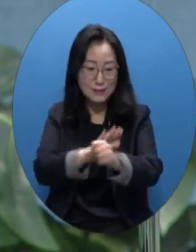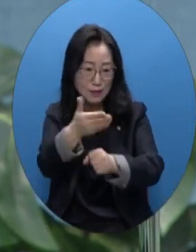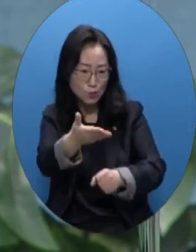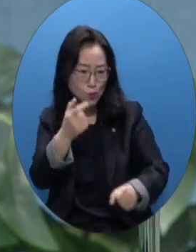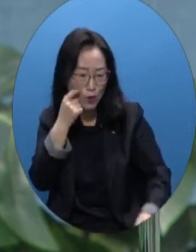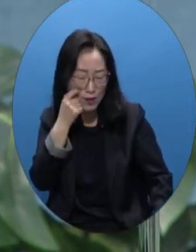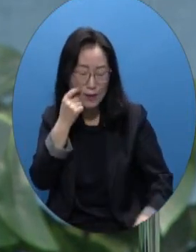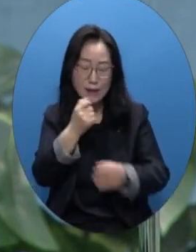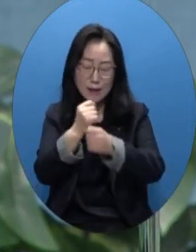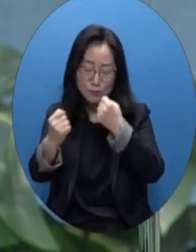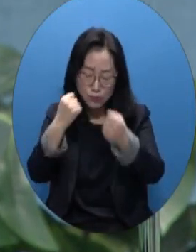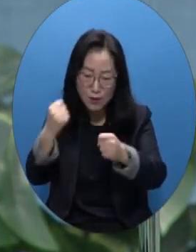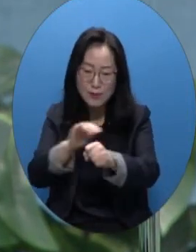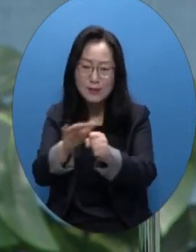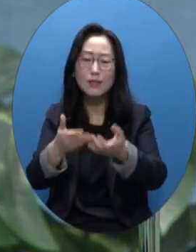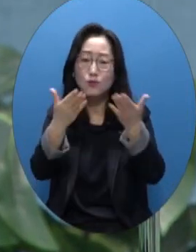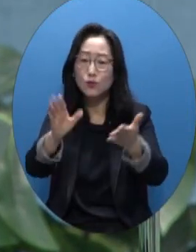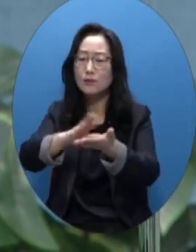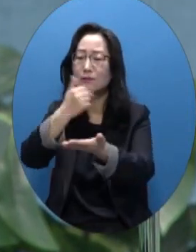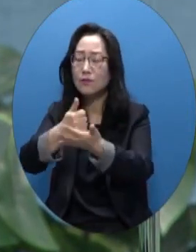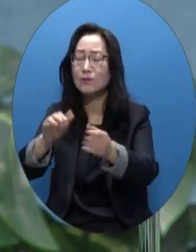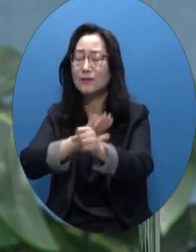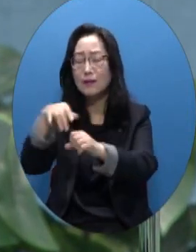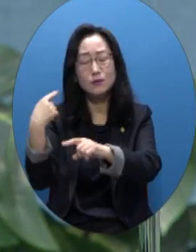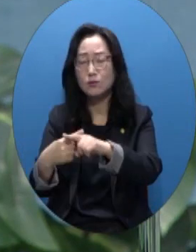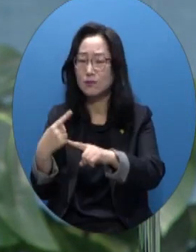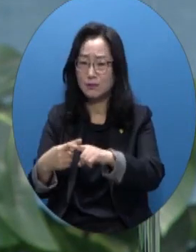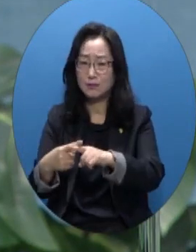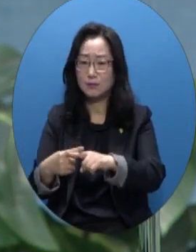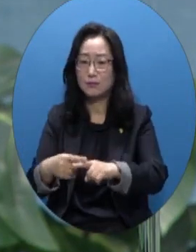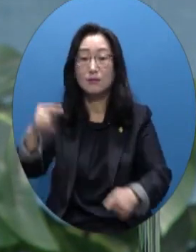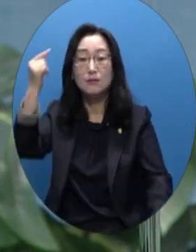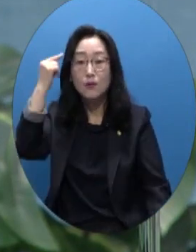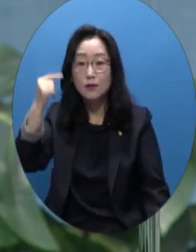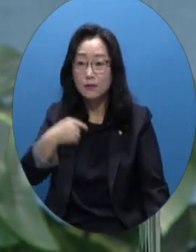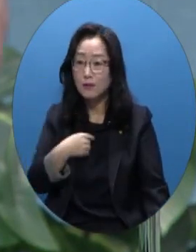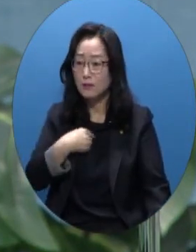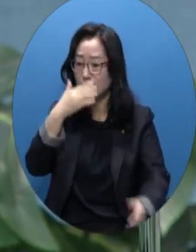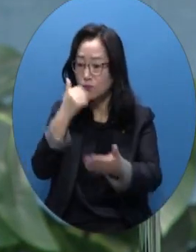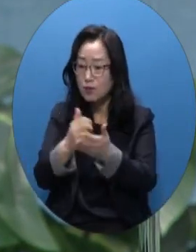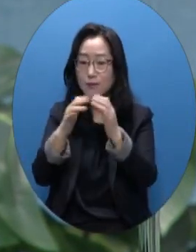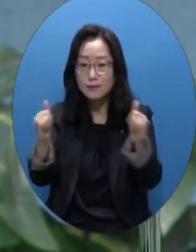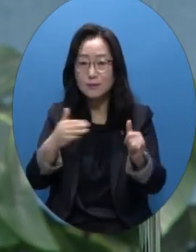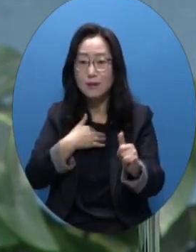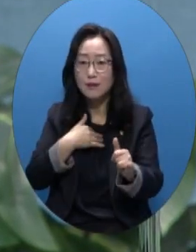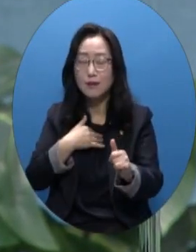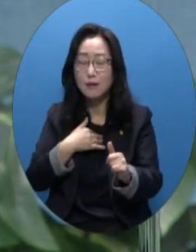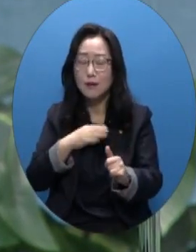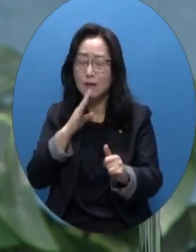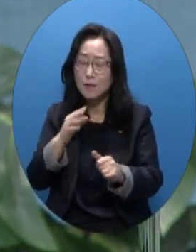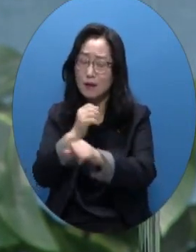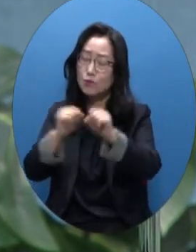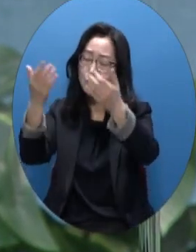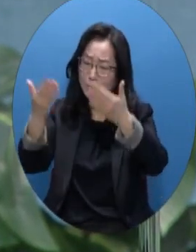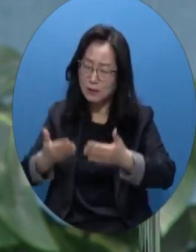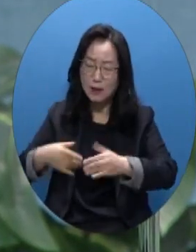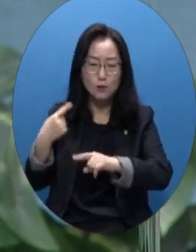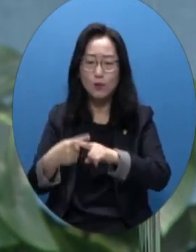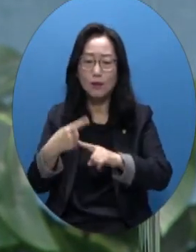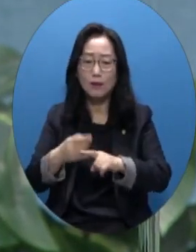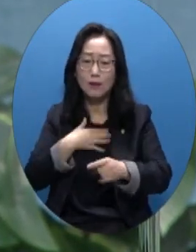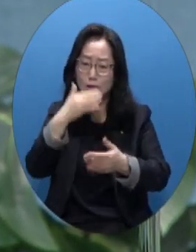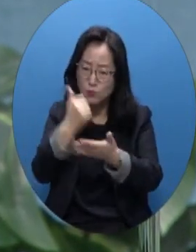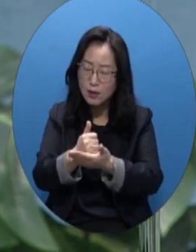사람을 사람의 사는 것이 그 c 그리스도의 사랑이 것입니다 왜 나 같은 죄인이 그렇게 유우 3 받았기 때문에 나 같은